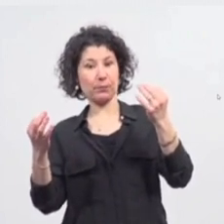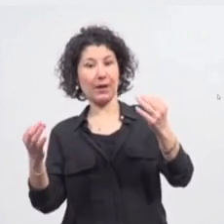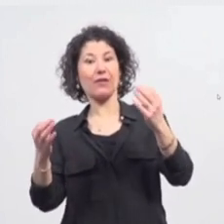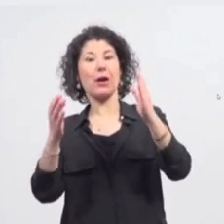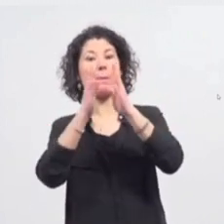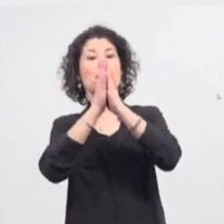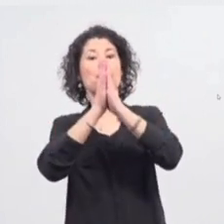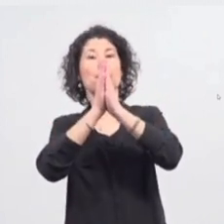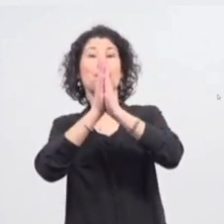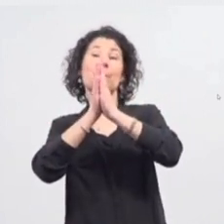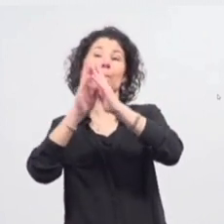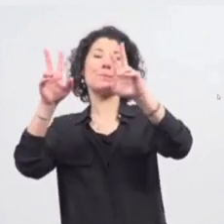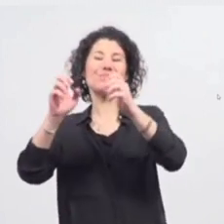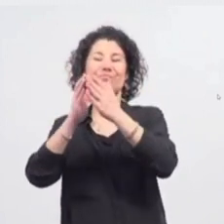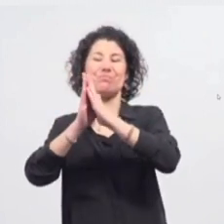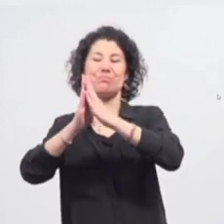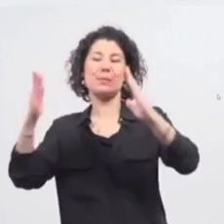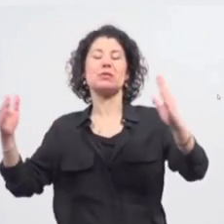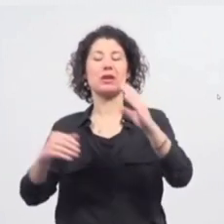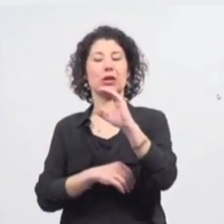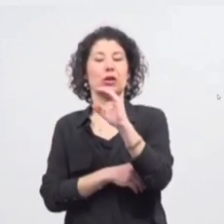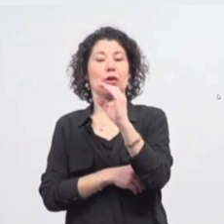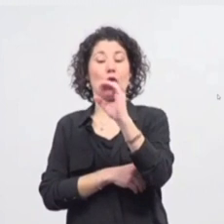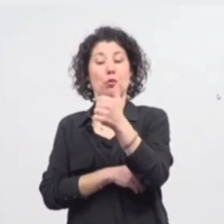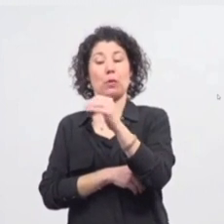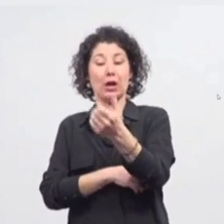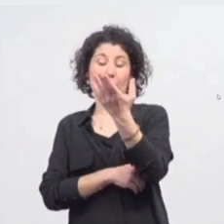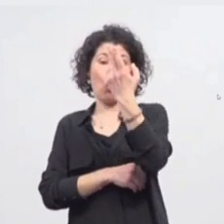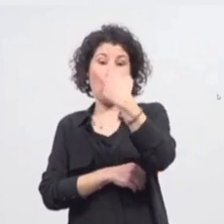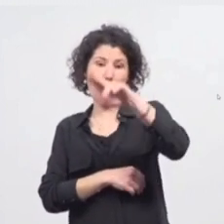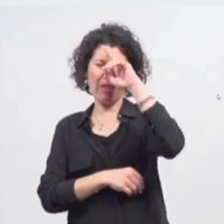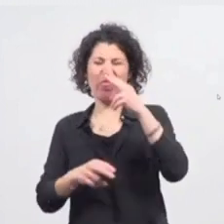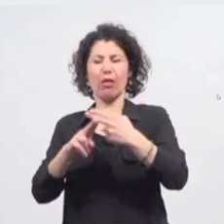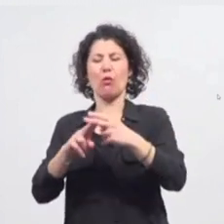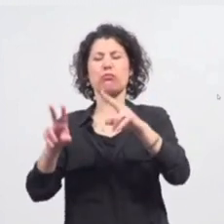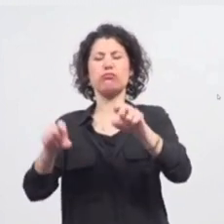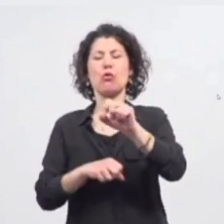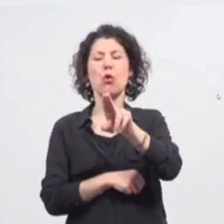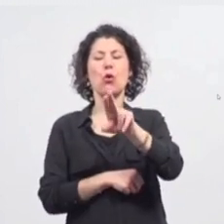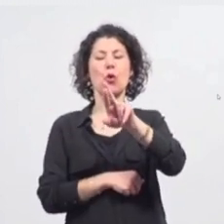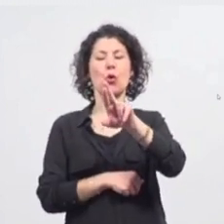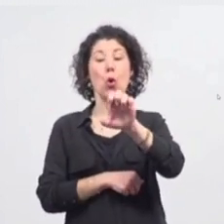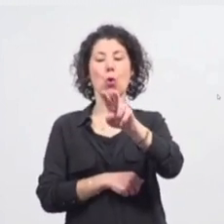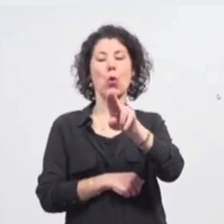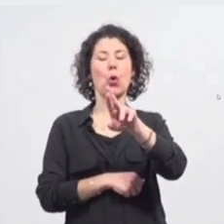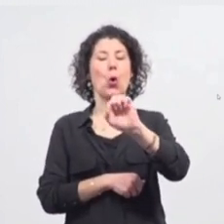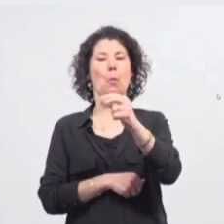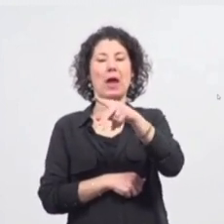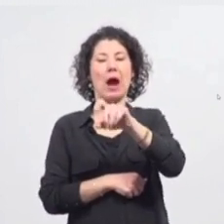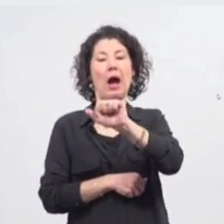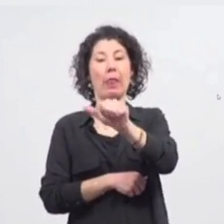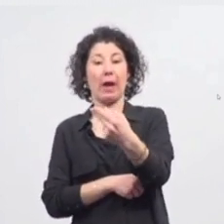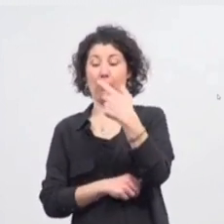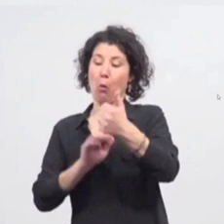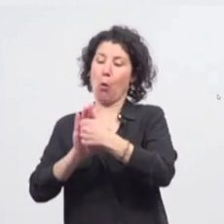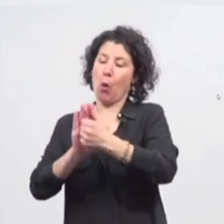numérique européenne, Europeana, pour faciliter la transformation numérique du secteur. Mais nous avons également